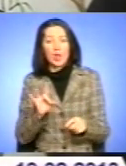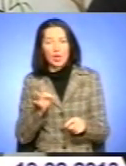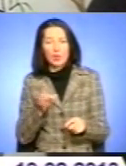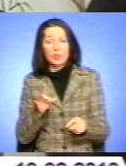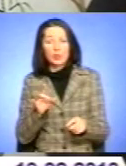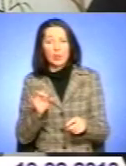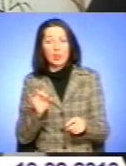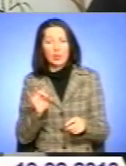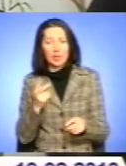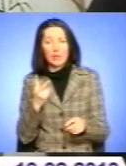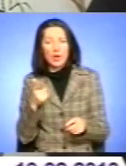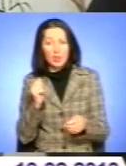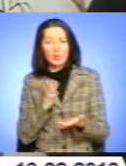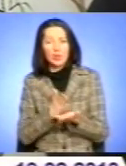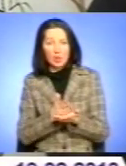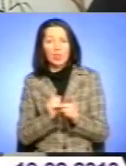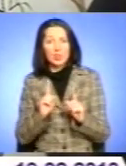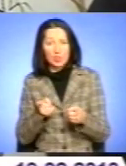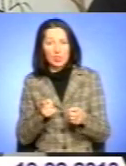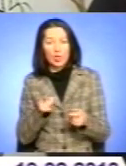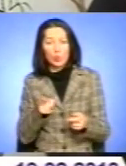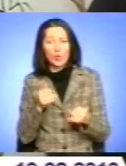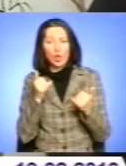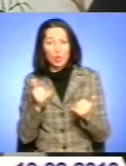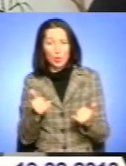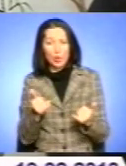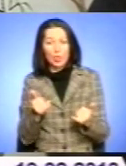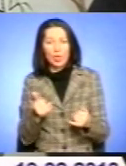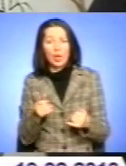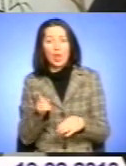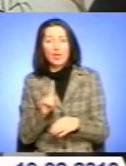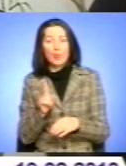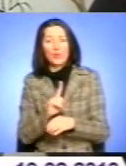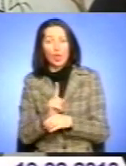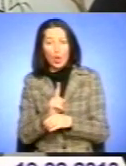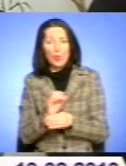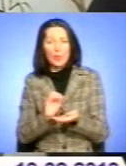діють. Значить, тому сьогодні для того, щоб у Тернополі підняти до